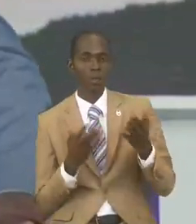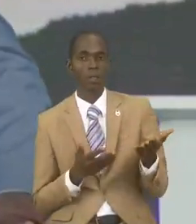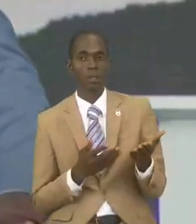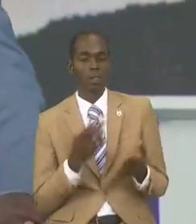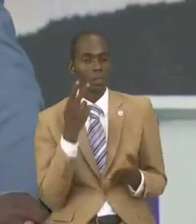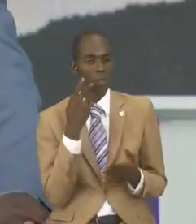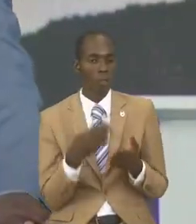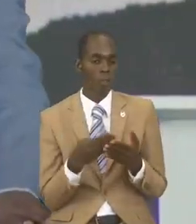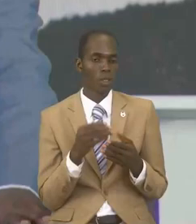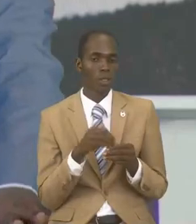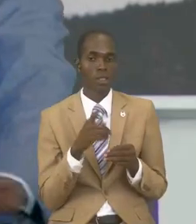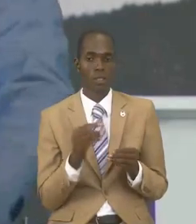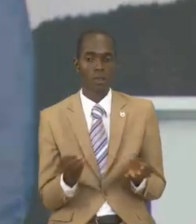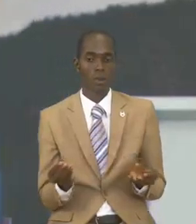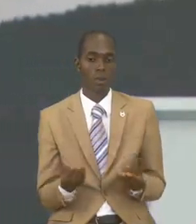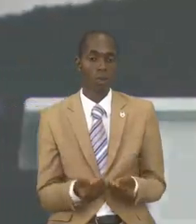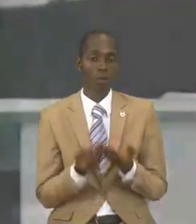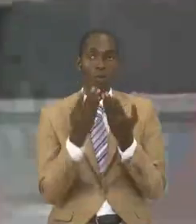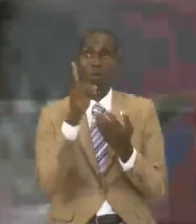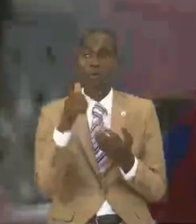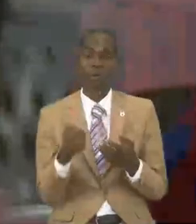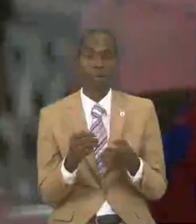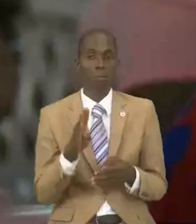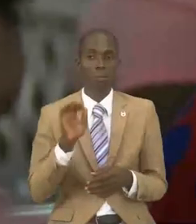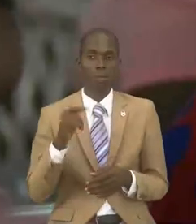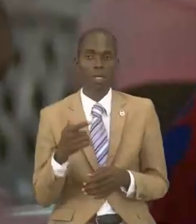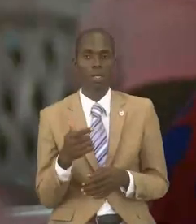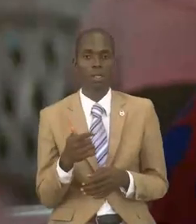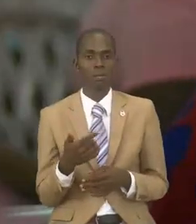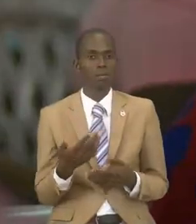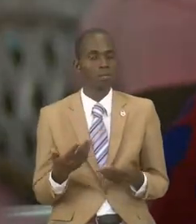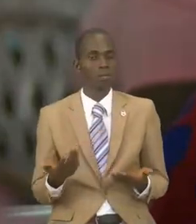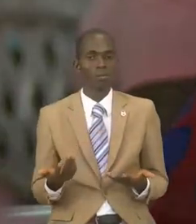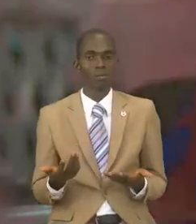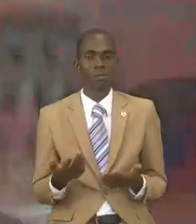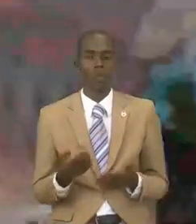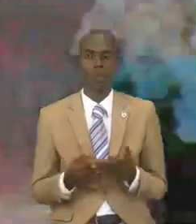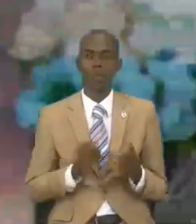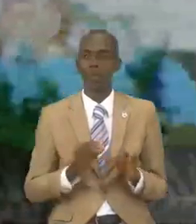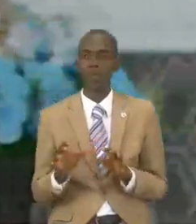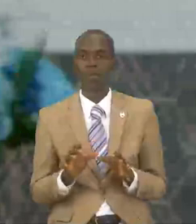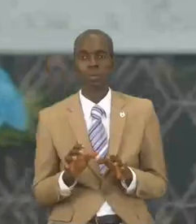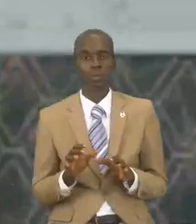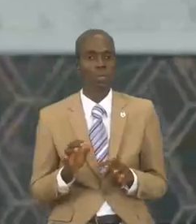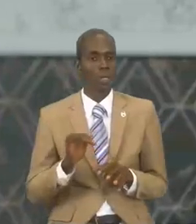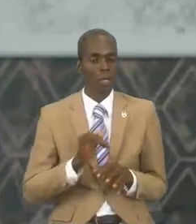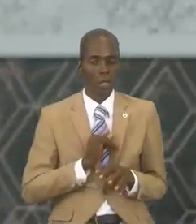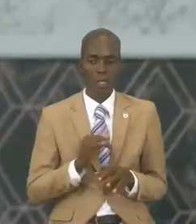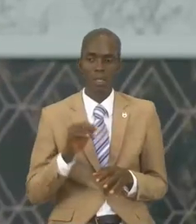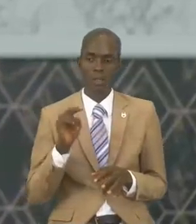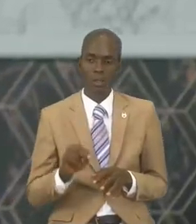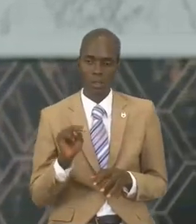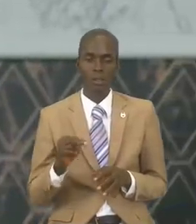chaise là-bas, l'argent là-bas dans le tronc. Il dit que, mais je suis chômeur, il me faut de